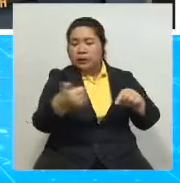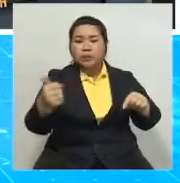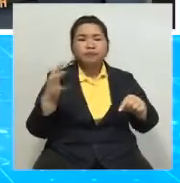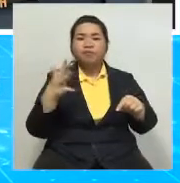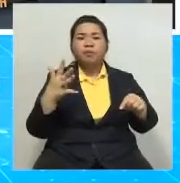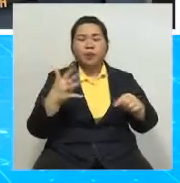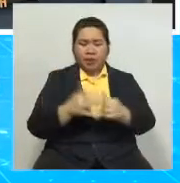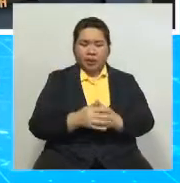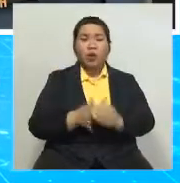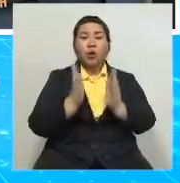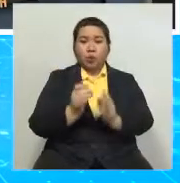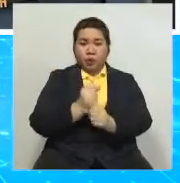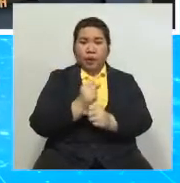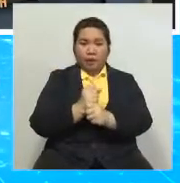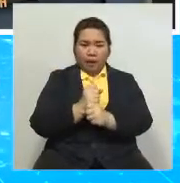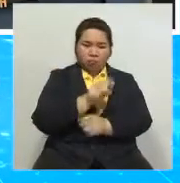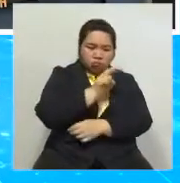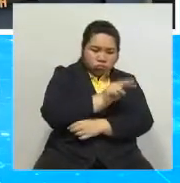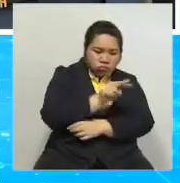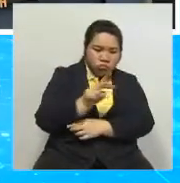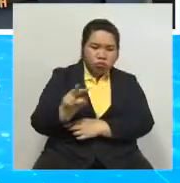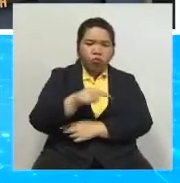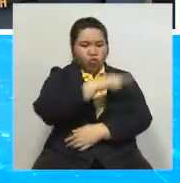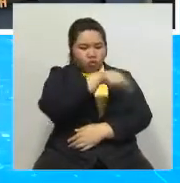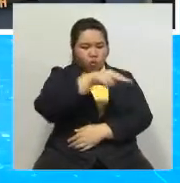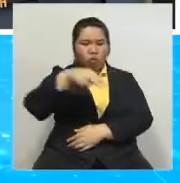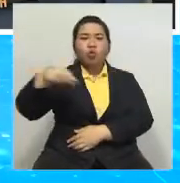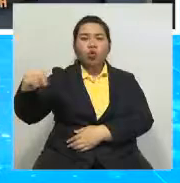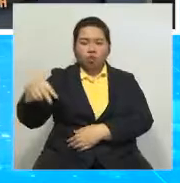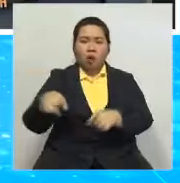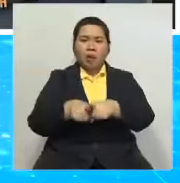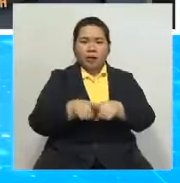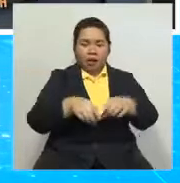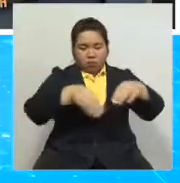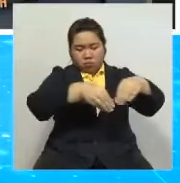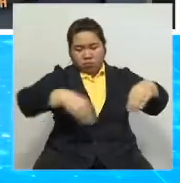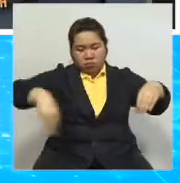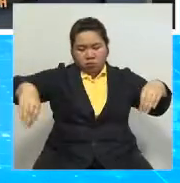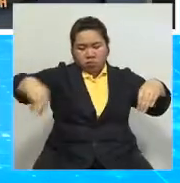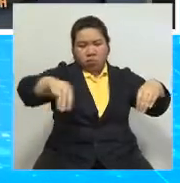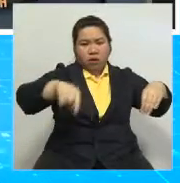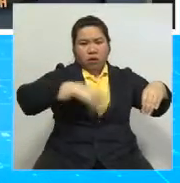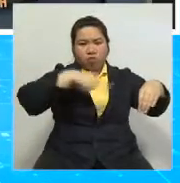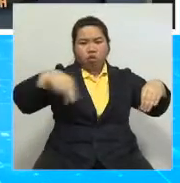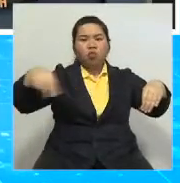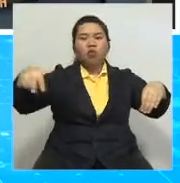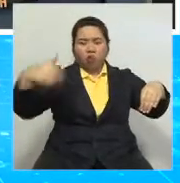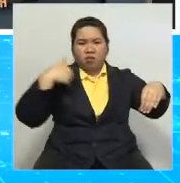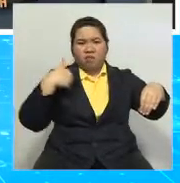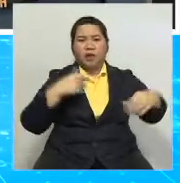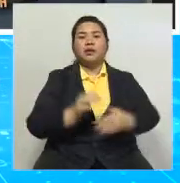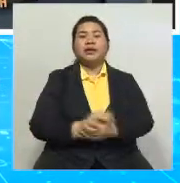เราก็ให้พ่อเจ้าหน้าที่นะครับเฝ้าระวังและตรวจตาผนังกั้นน้ำทุกแห่งที่ล่อแหล่งครับตรงนี้นะครับมีจุ